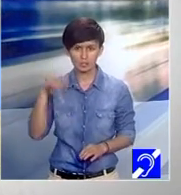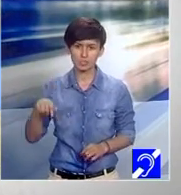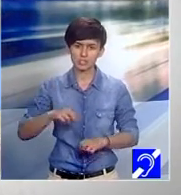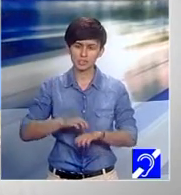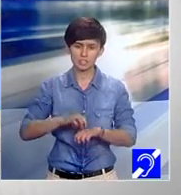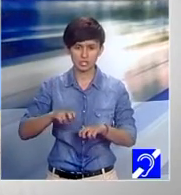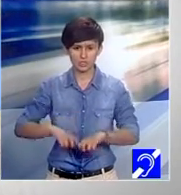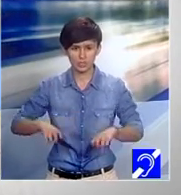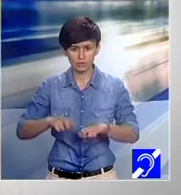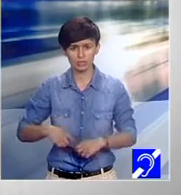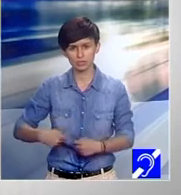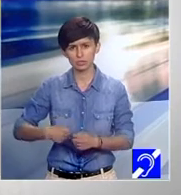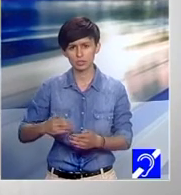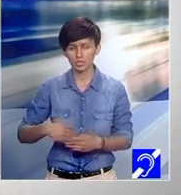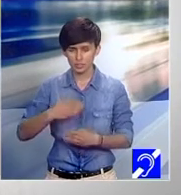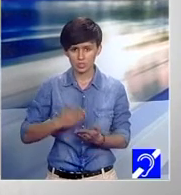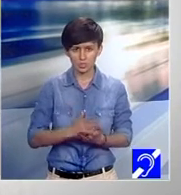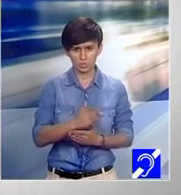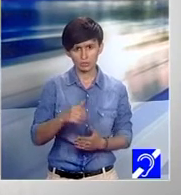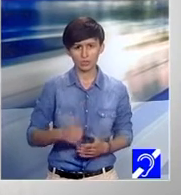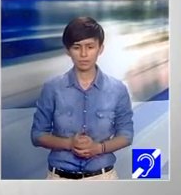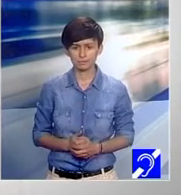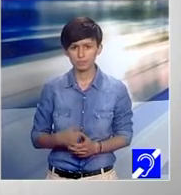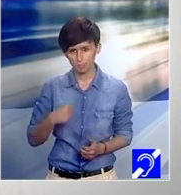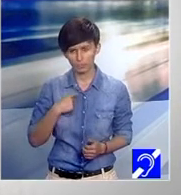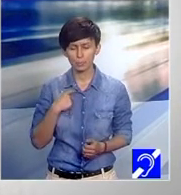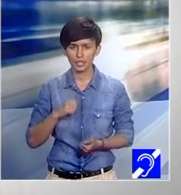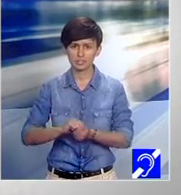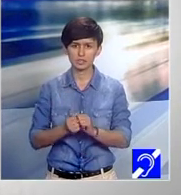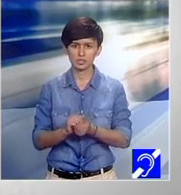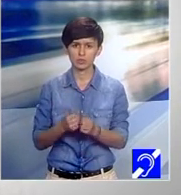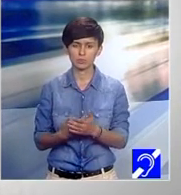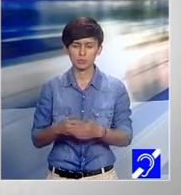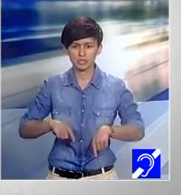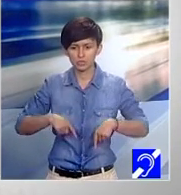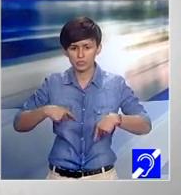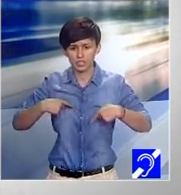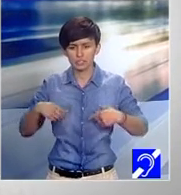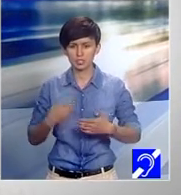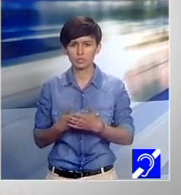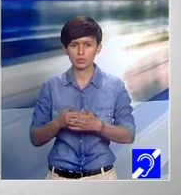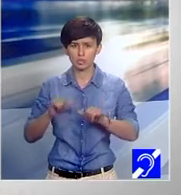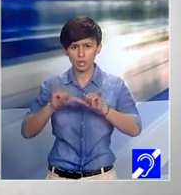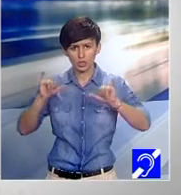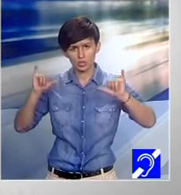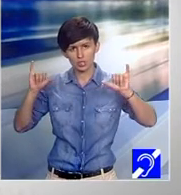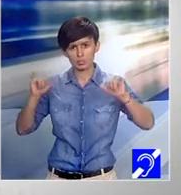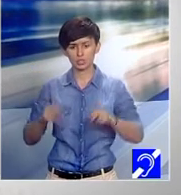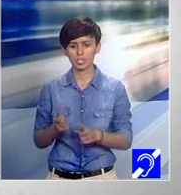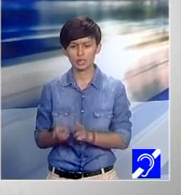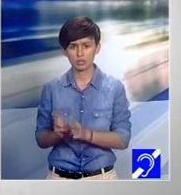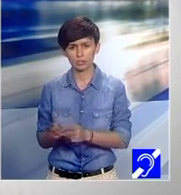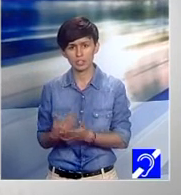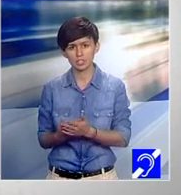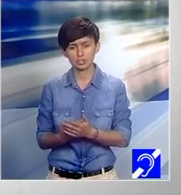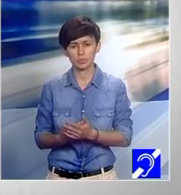ceea ce urmează după. Așa este, este o luptă pentru viață, este o luptă pentru o dezvoltare normală și pentru a